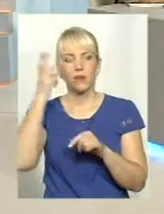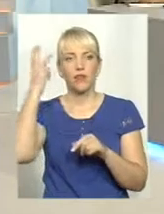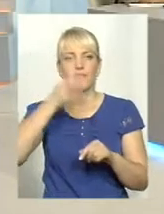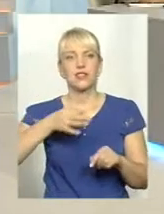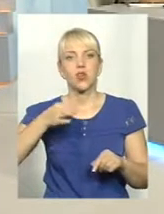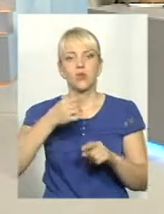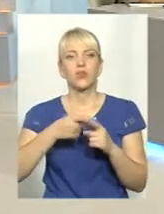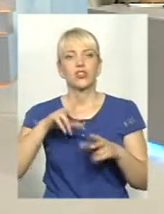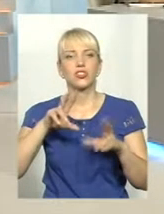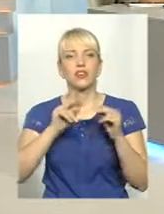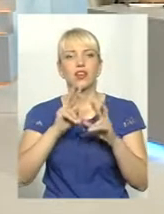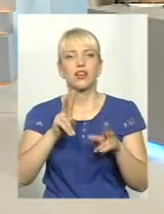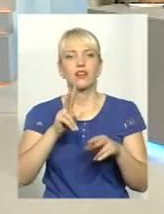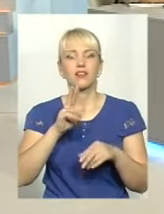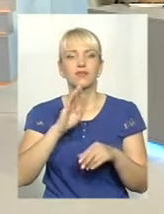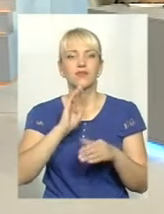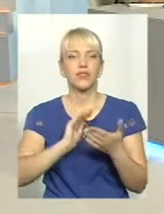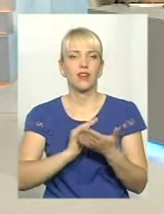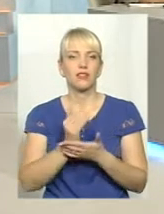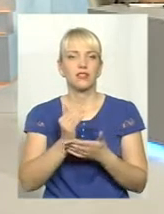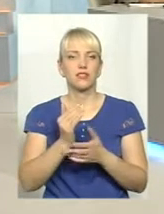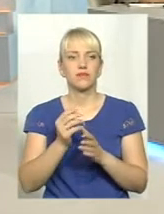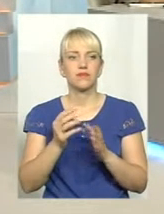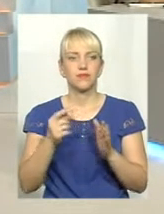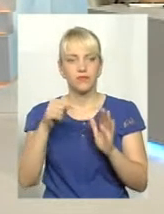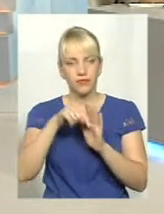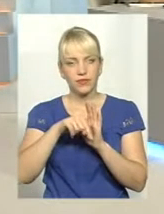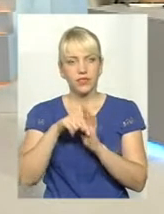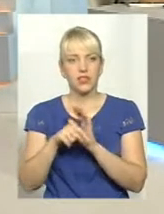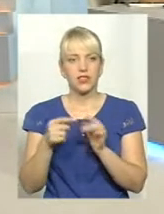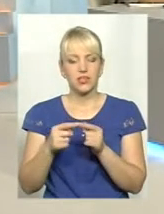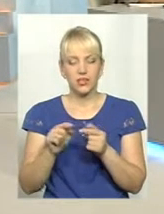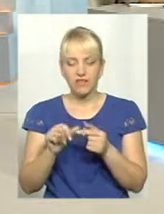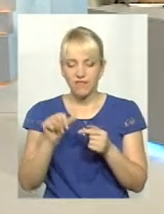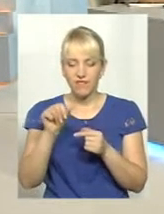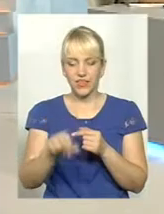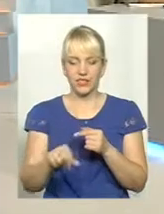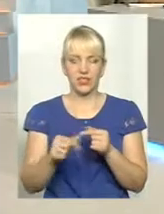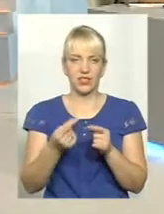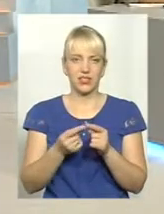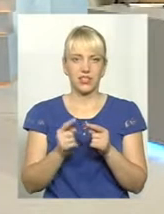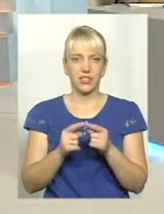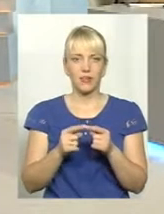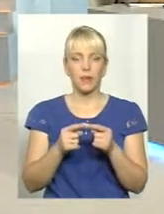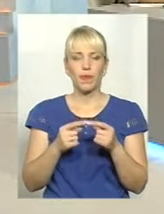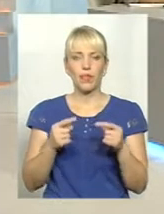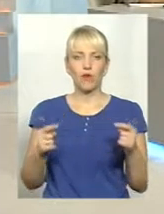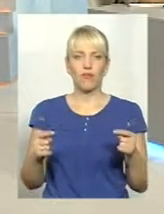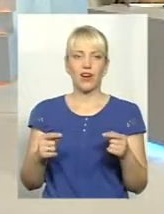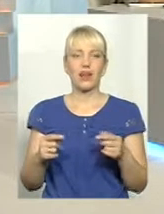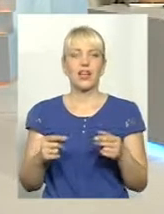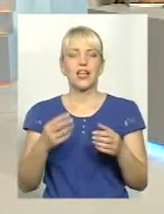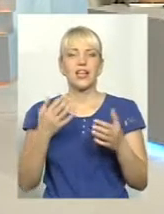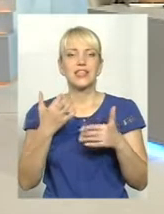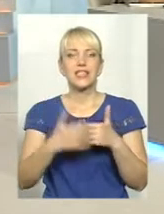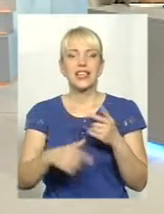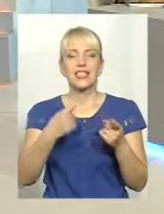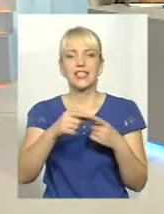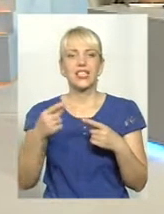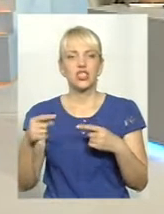це має бути на якихось товарах, які постійно поставляються з Хмельницької області, і саме тоді ми зможемо провести чітку асоціацію. Ага, ця картинка, значить,